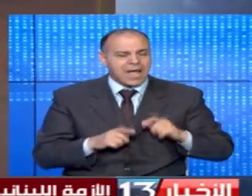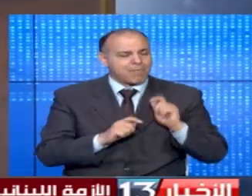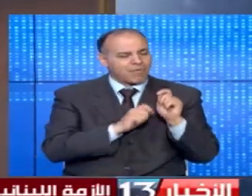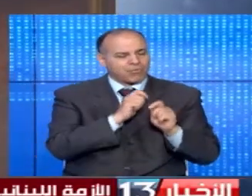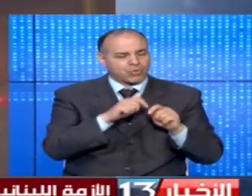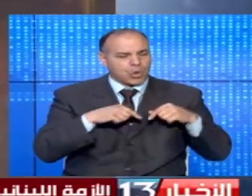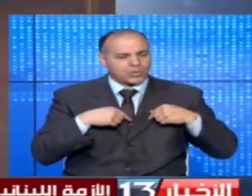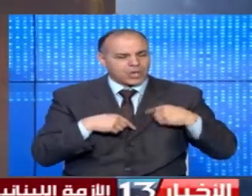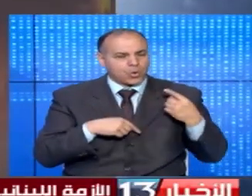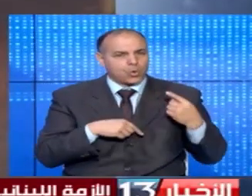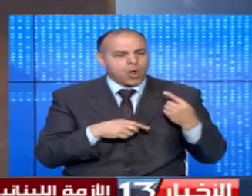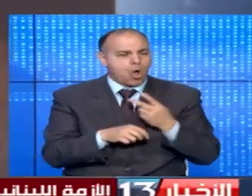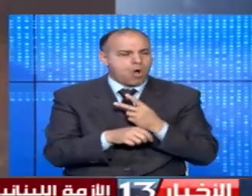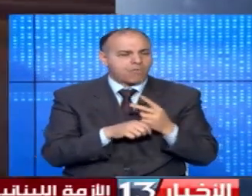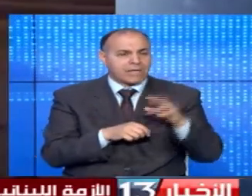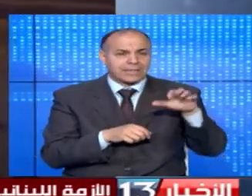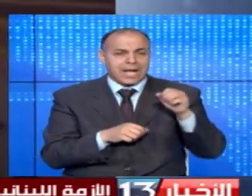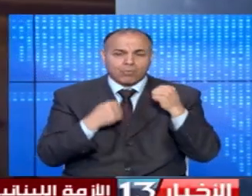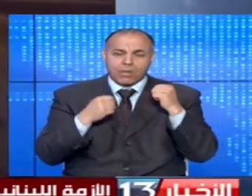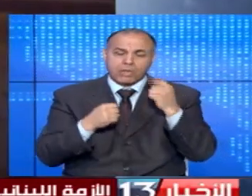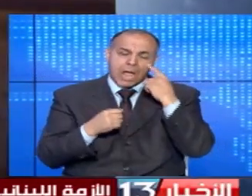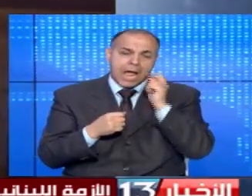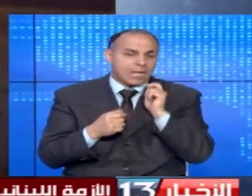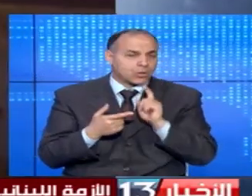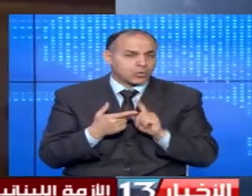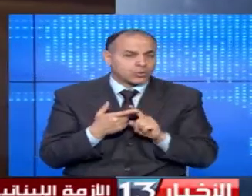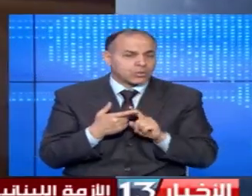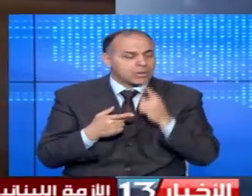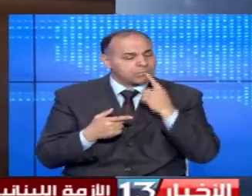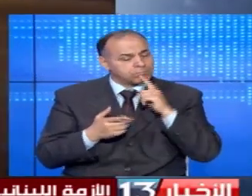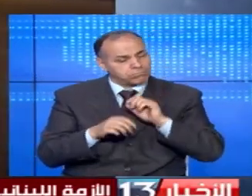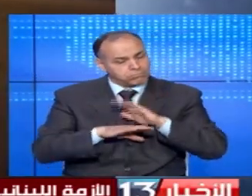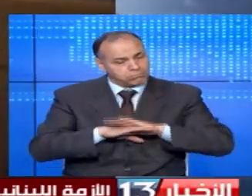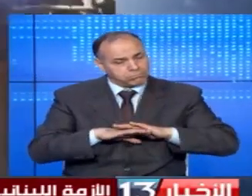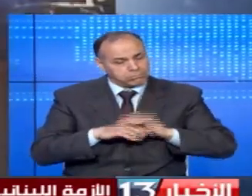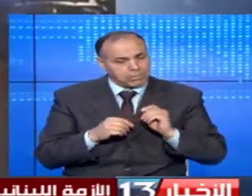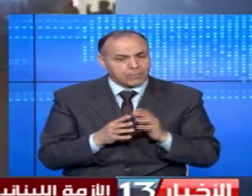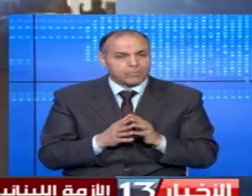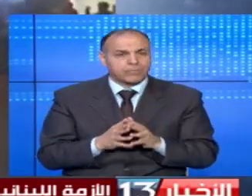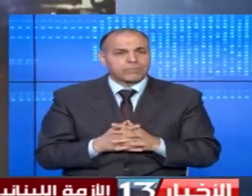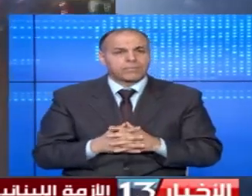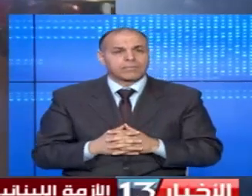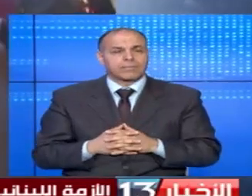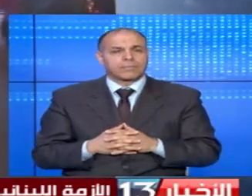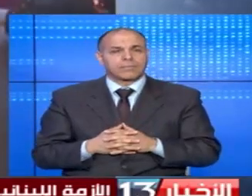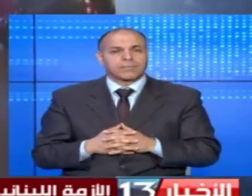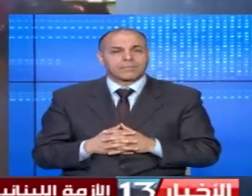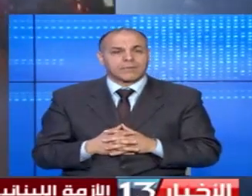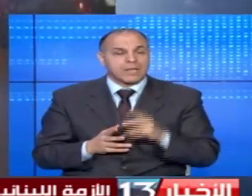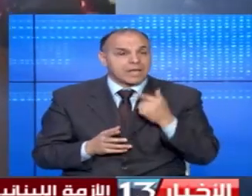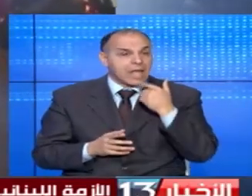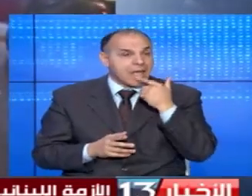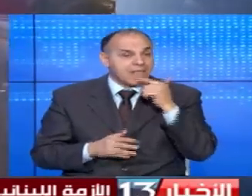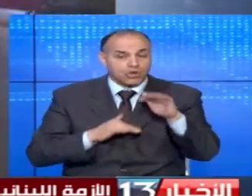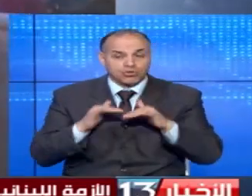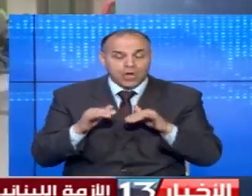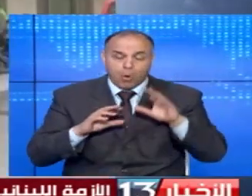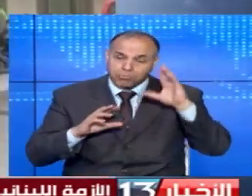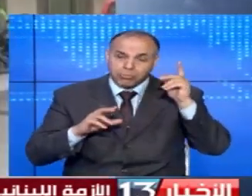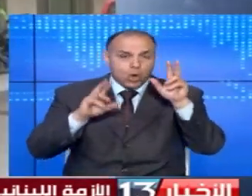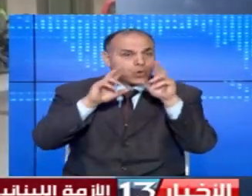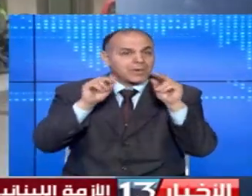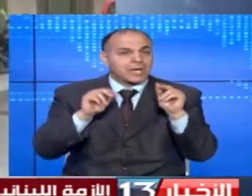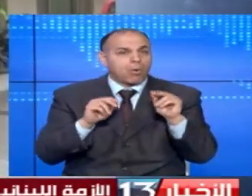نددت من العنف ودعت متظاهرين الى التزام الطابع السلمي وبينما يلتهب الشارع اللبناني ب